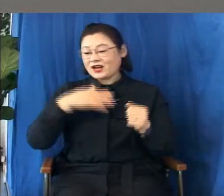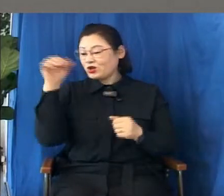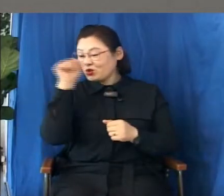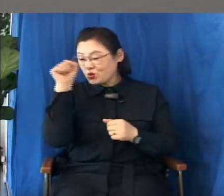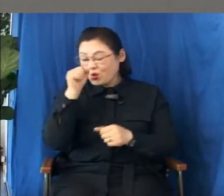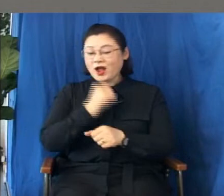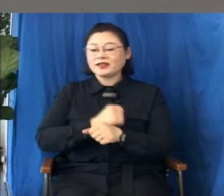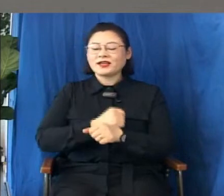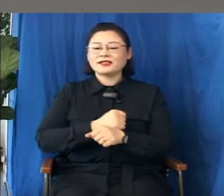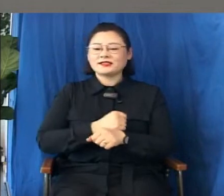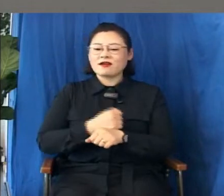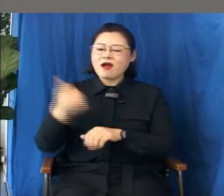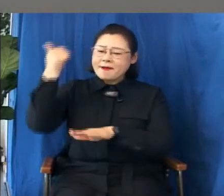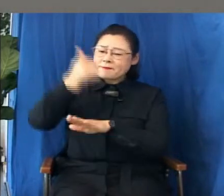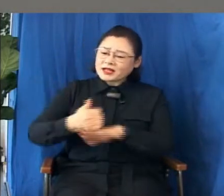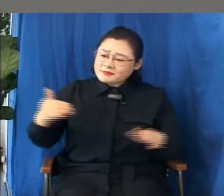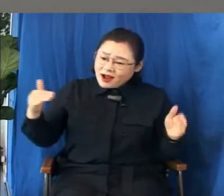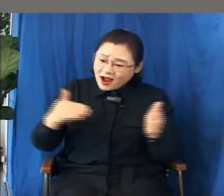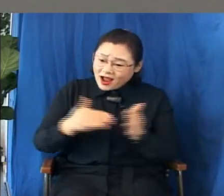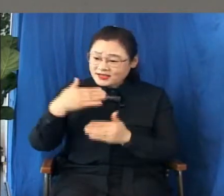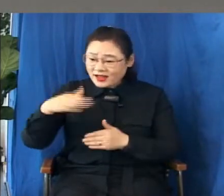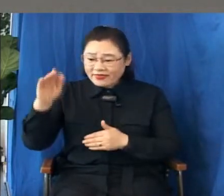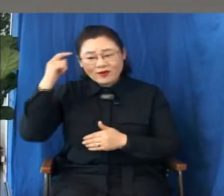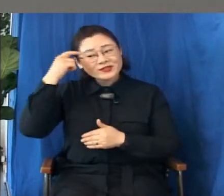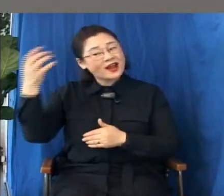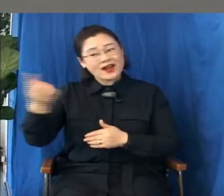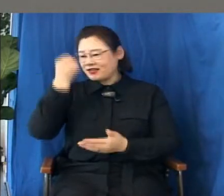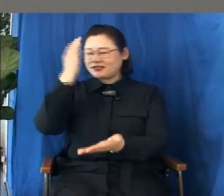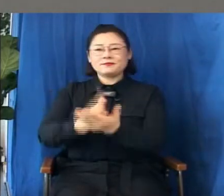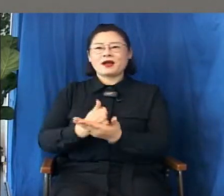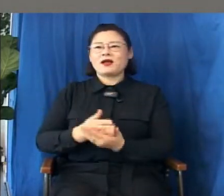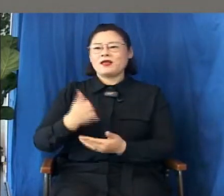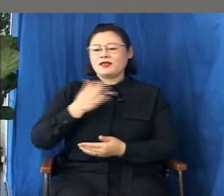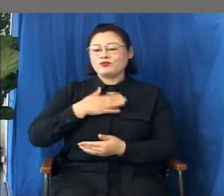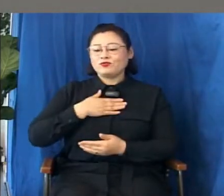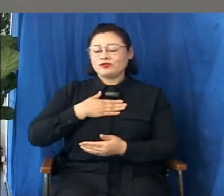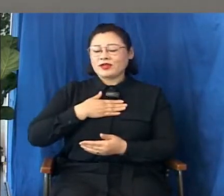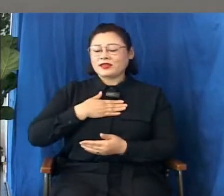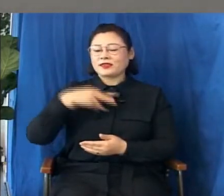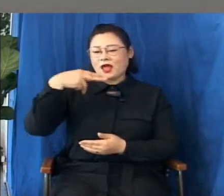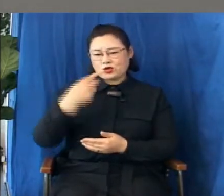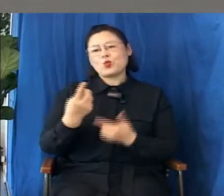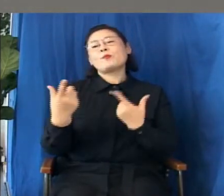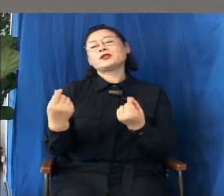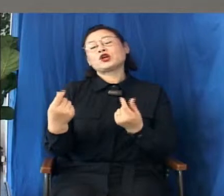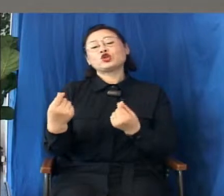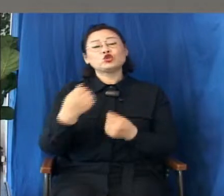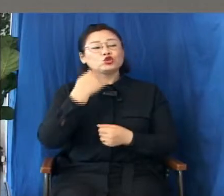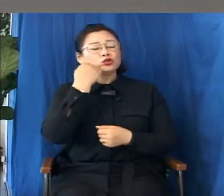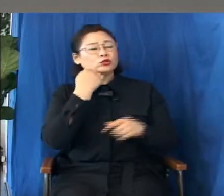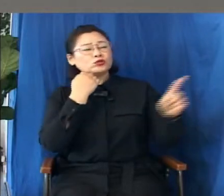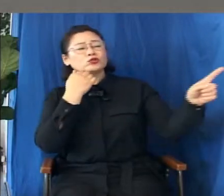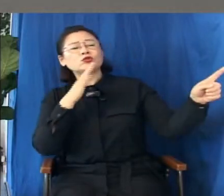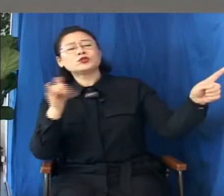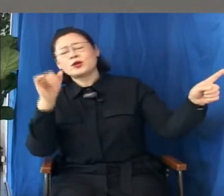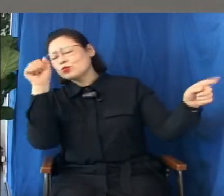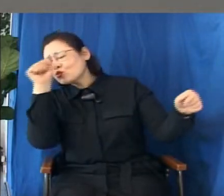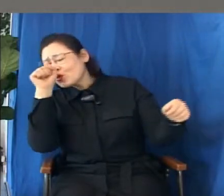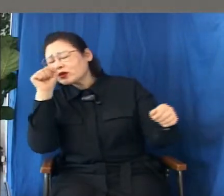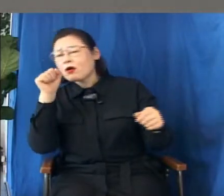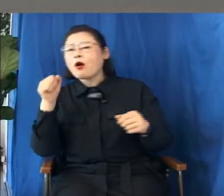갈 거라는 생각을 안 하는 게 좋습니다. 우리 자신도 그렇잖아요. 그죠? 누가 좋았다가 어떤 때는 싫어지기도 하고 그러는